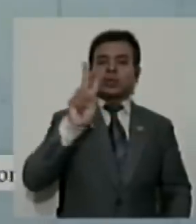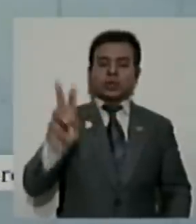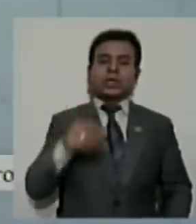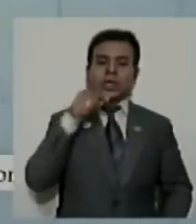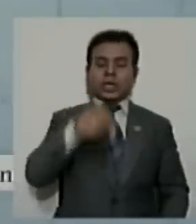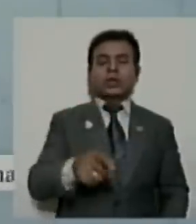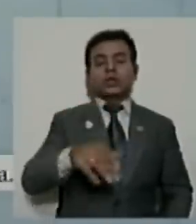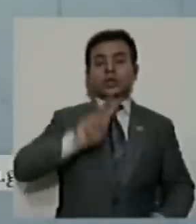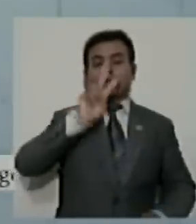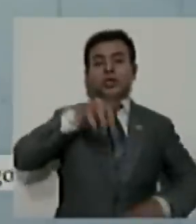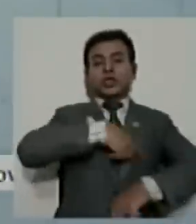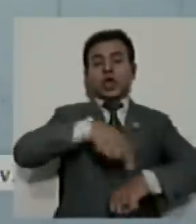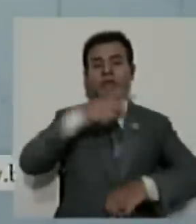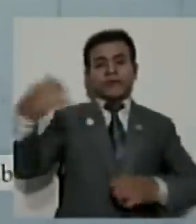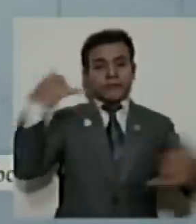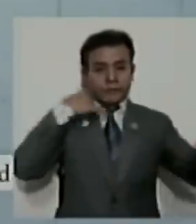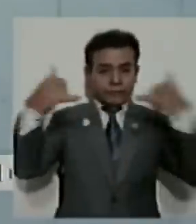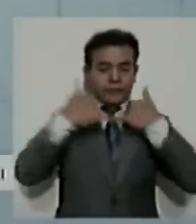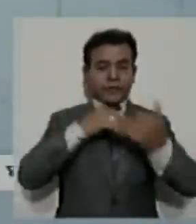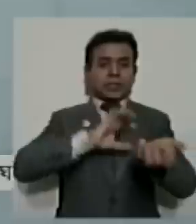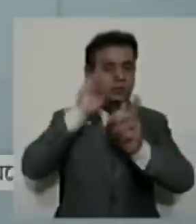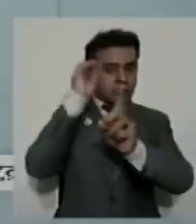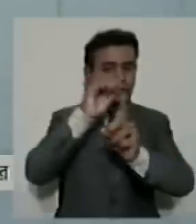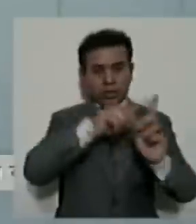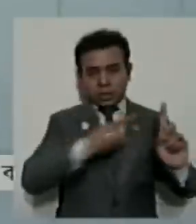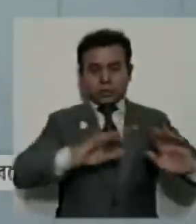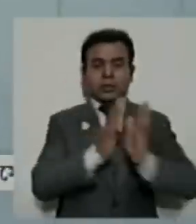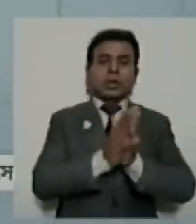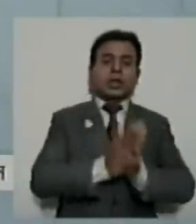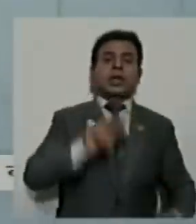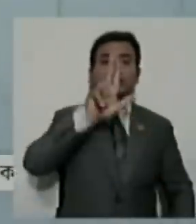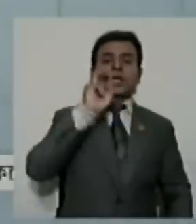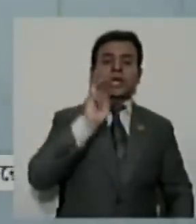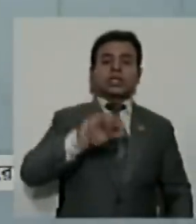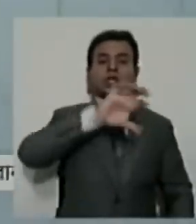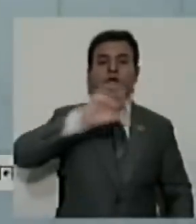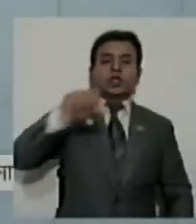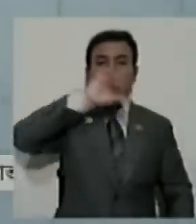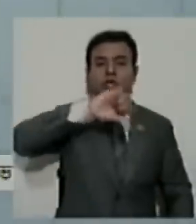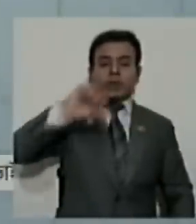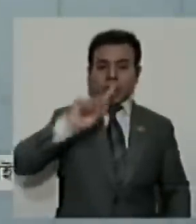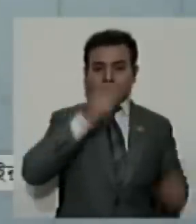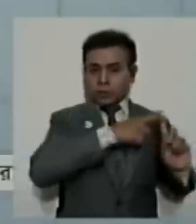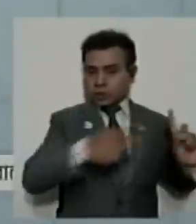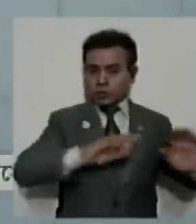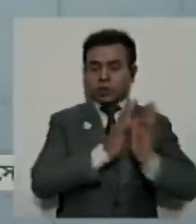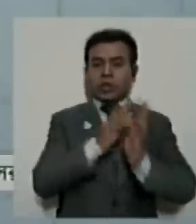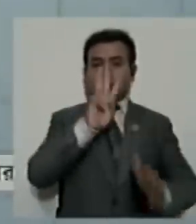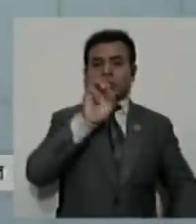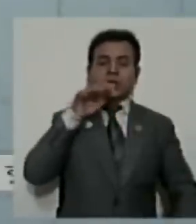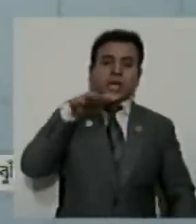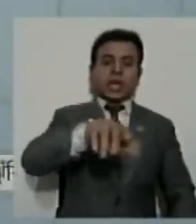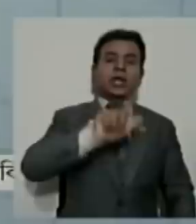30,73,502 জনকে হটলাইনে স্বাস্থ্য পরামর্শ দেওয়া হয়েছে। তাছাড়াও মোবাইল ফোন এবং ওয়েবসাইটে স্বাস্থ্য পরামর্শ দেওয়া